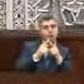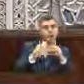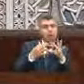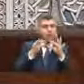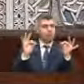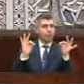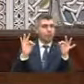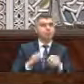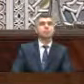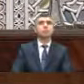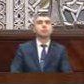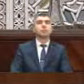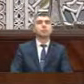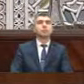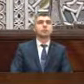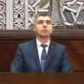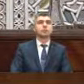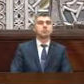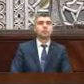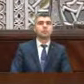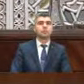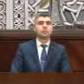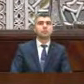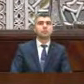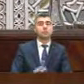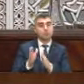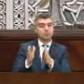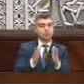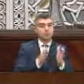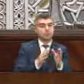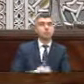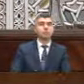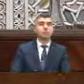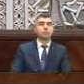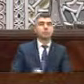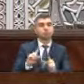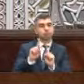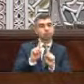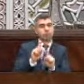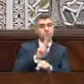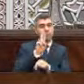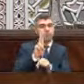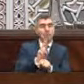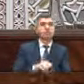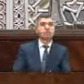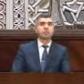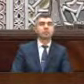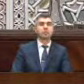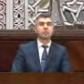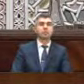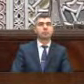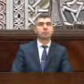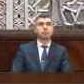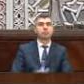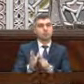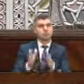2021. شكرا سيد النائب محترم، عفوا انتهى الوقت، شكرا. هل هناك من تعقيب اضافي؟ لا يبدو.